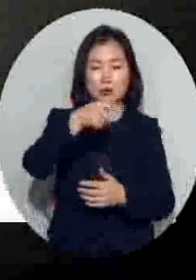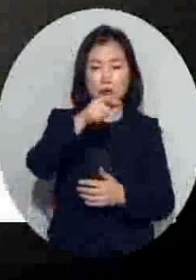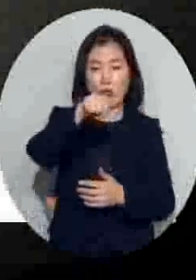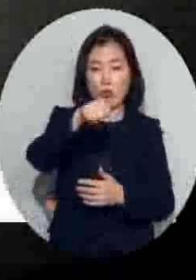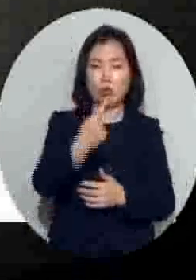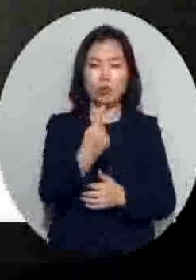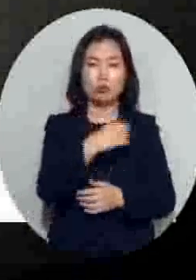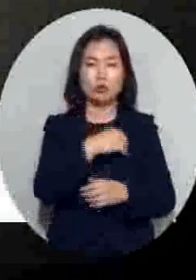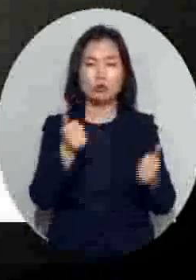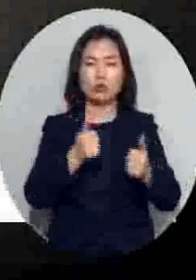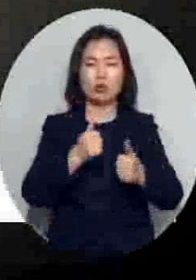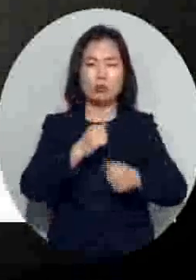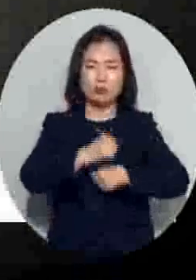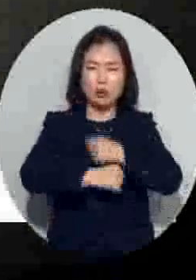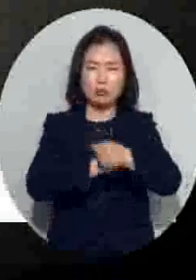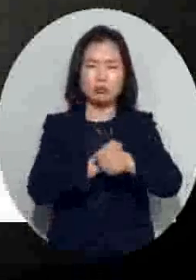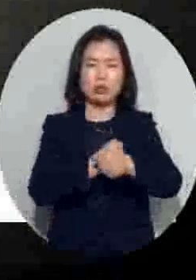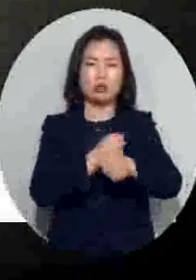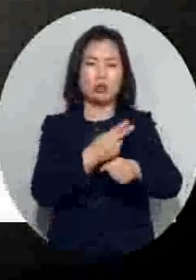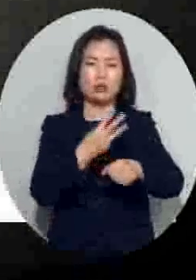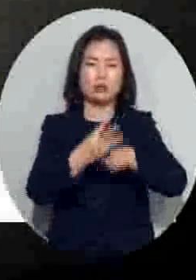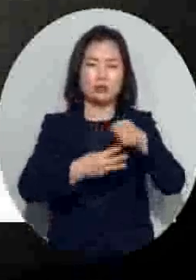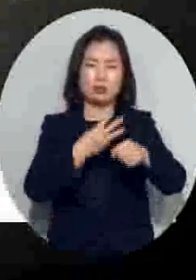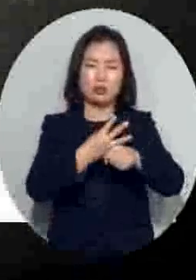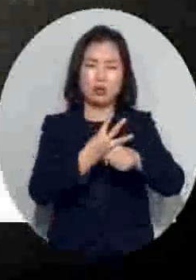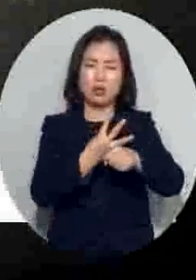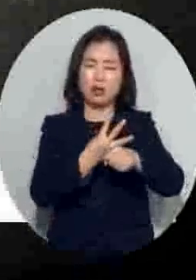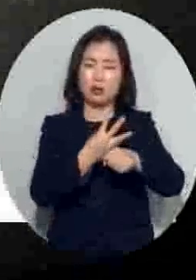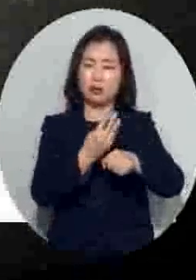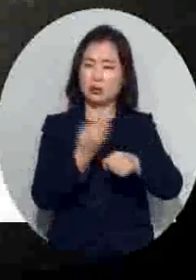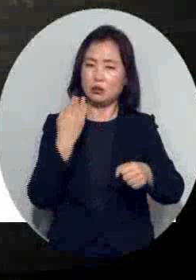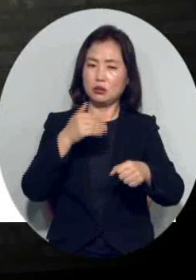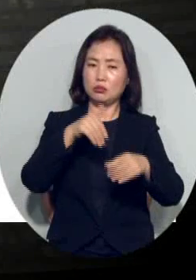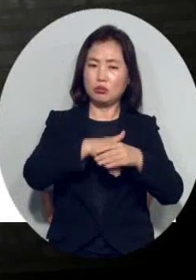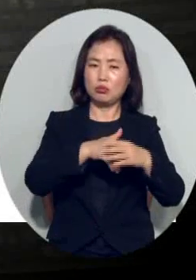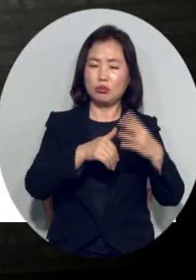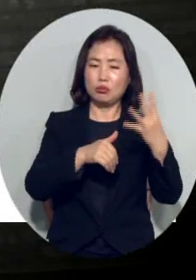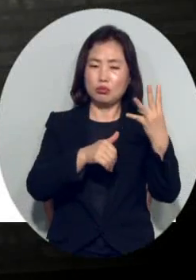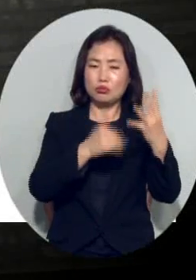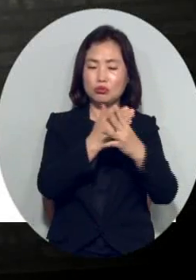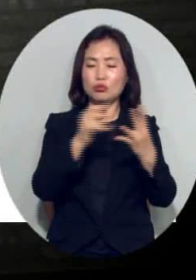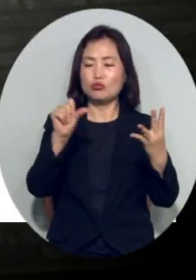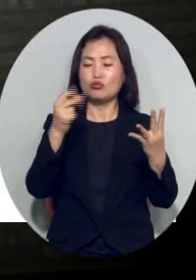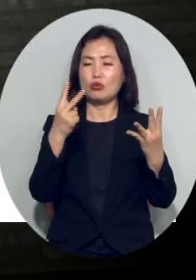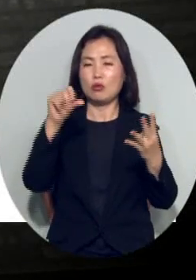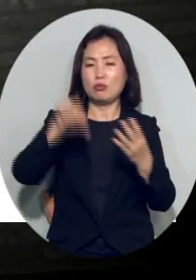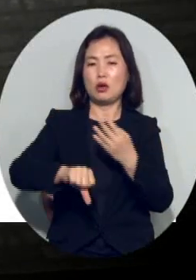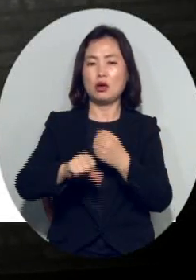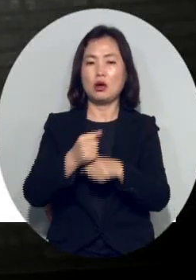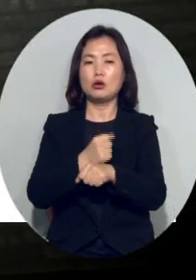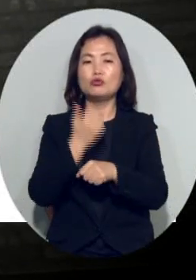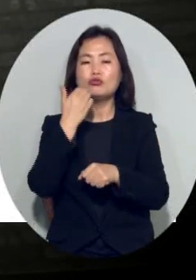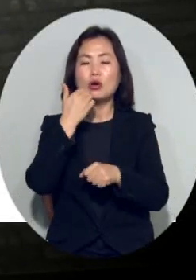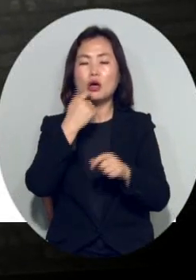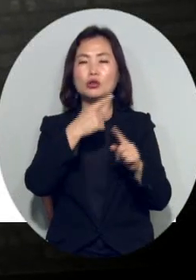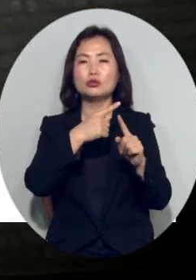늦을 부분을 벌브 쪼금 문병인 뭐인지 범 원고